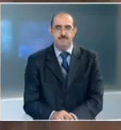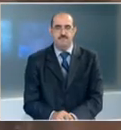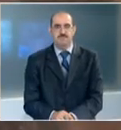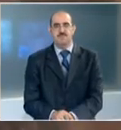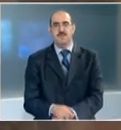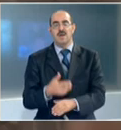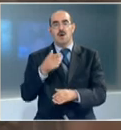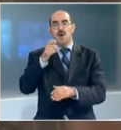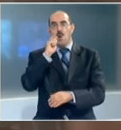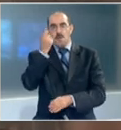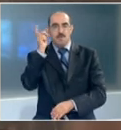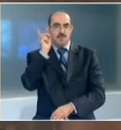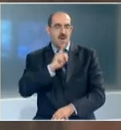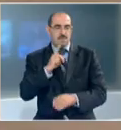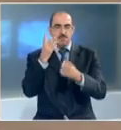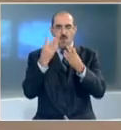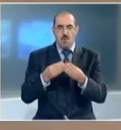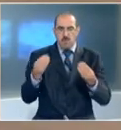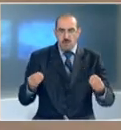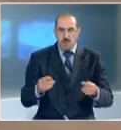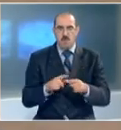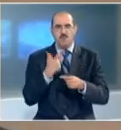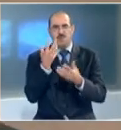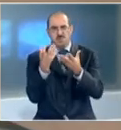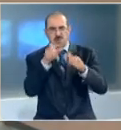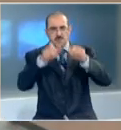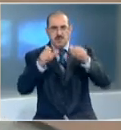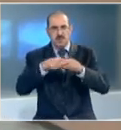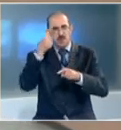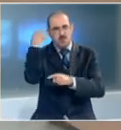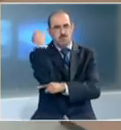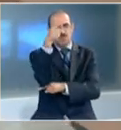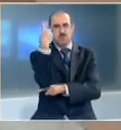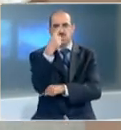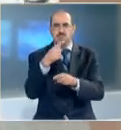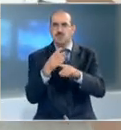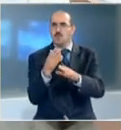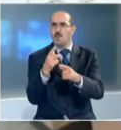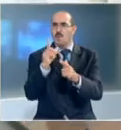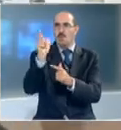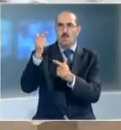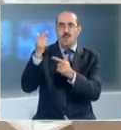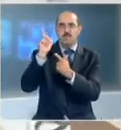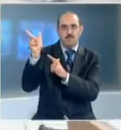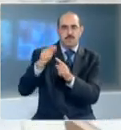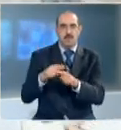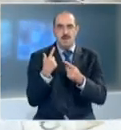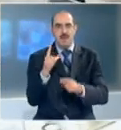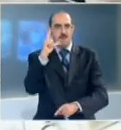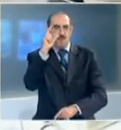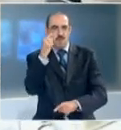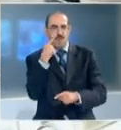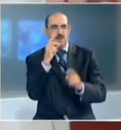تضحيات لرجال ونساء وأطفال وأرواح زهقت من أجل استرداد الحق وتحرير الوطن، حاولت هذه الصور